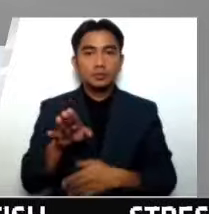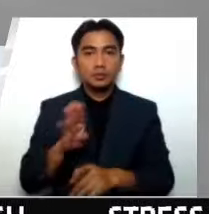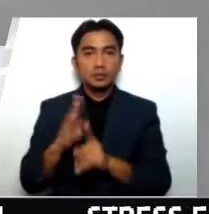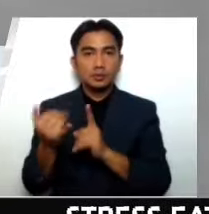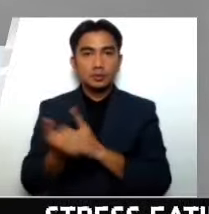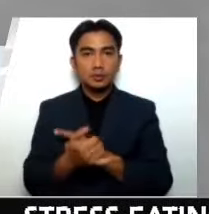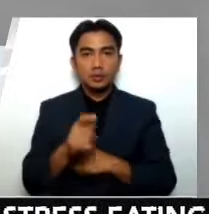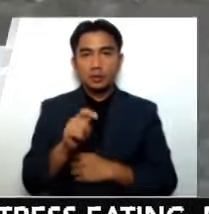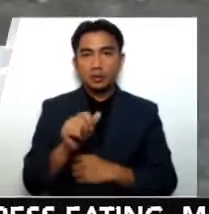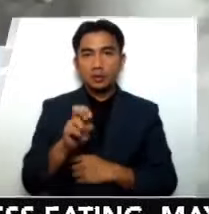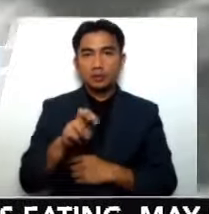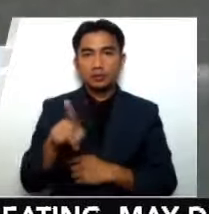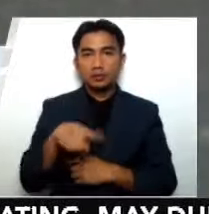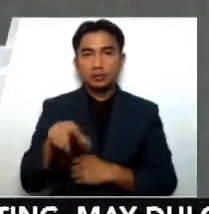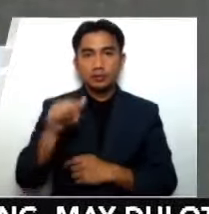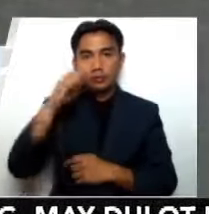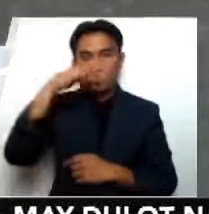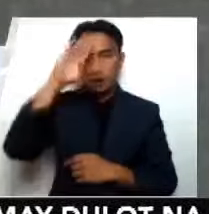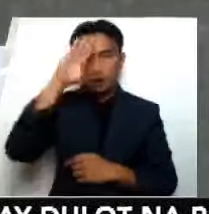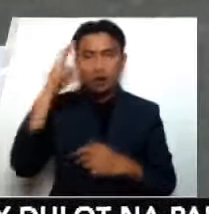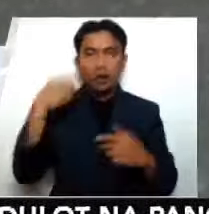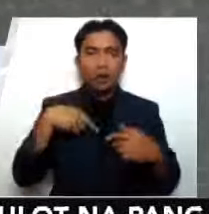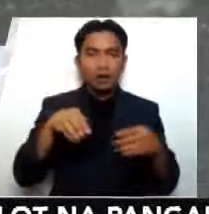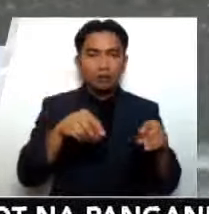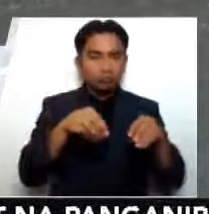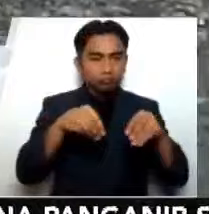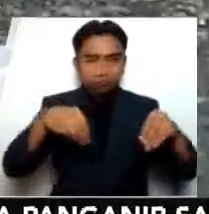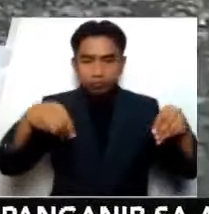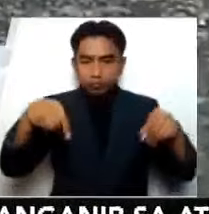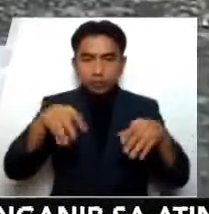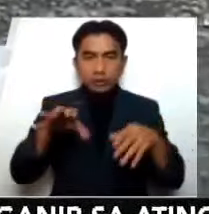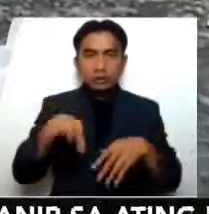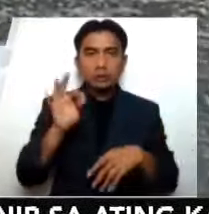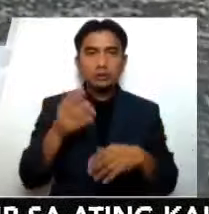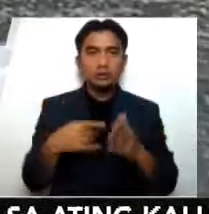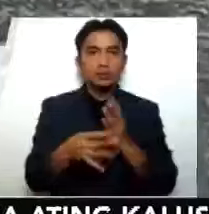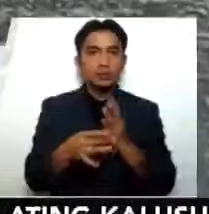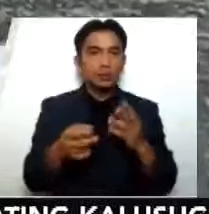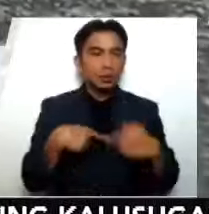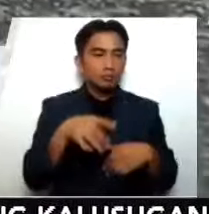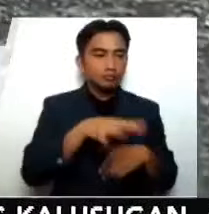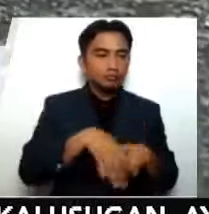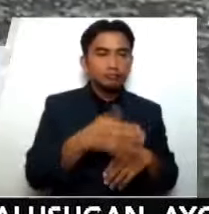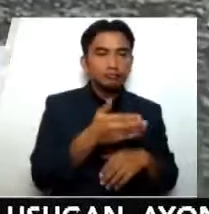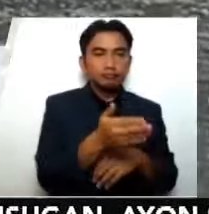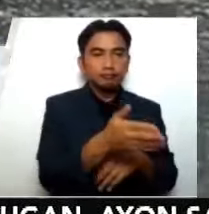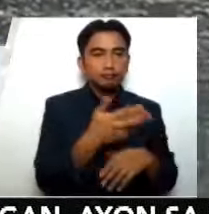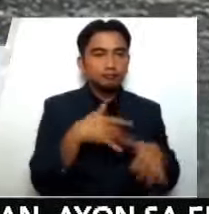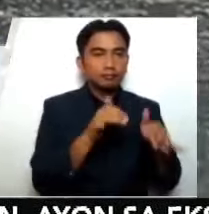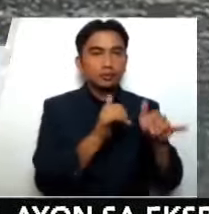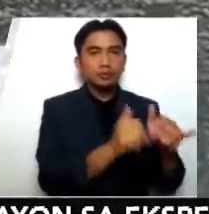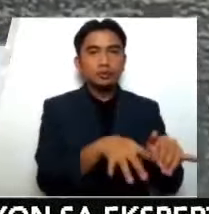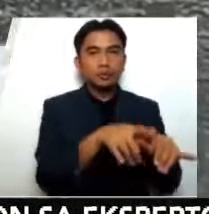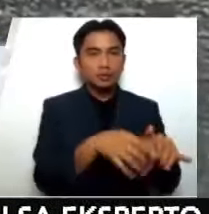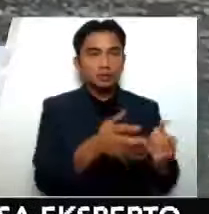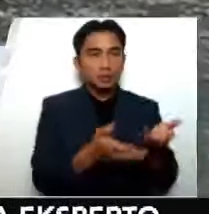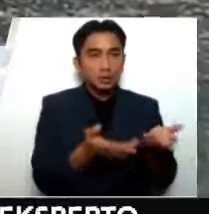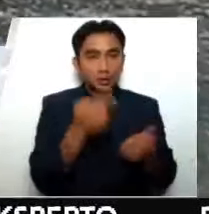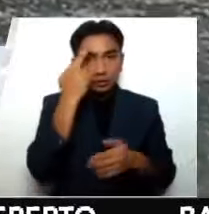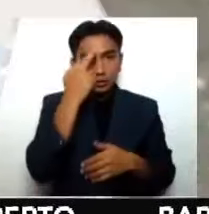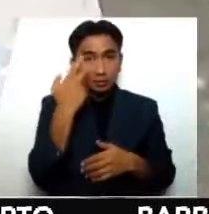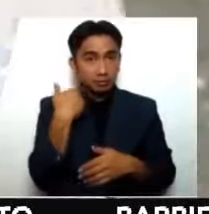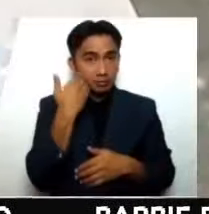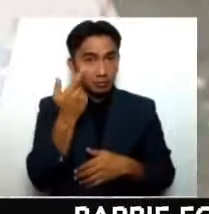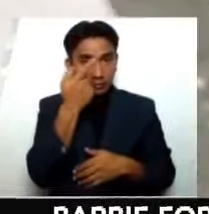langis sa mga buhangin. May mga patay na isda na rin sa dalampasigan, pero hindi pa matiyako na namatay sila sa oil spill. Kailangan po kasi